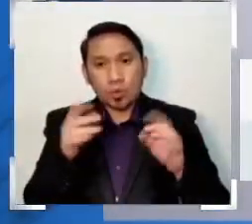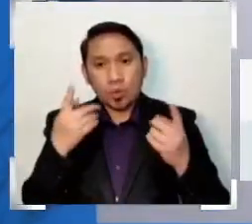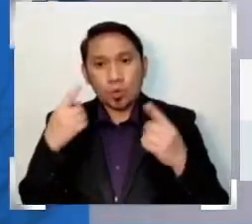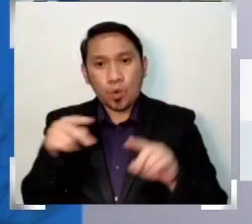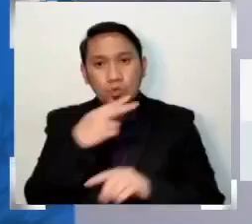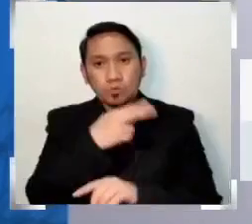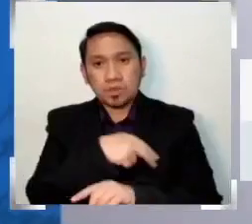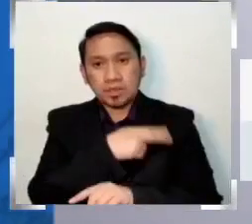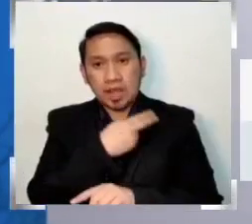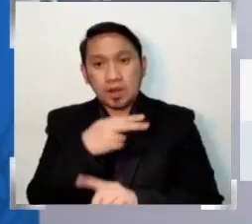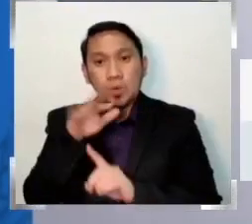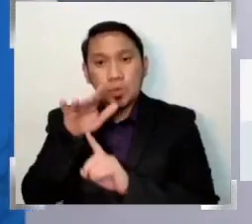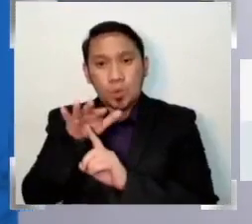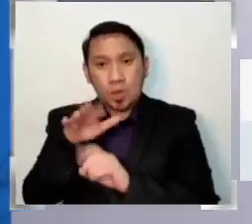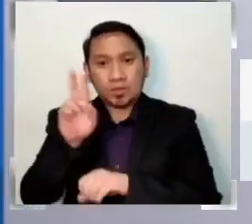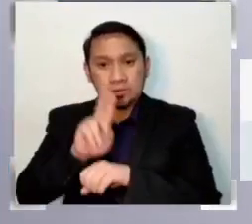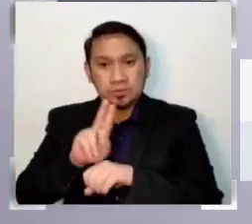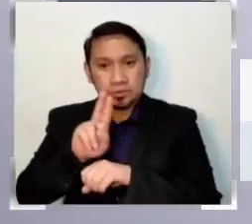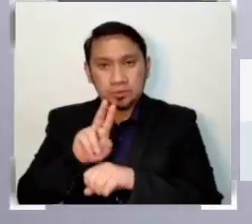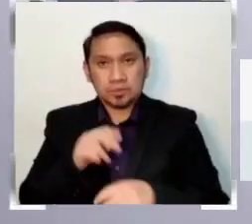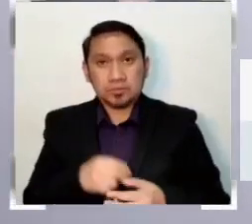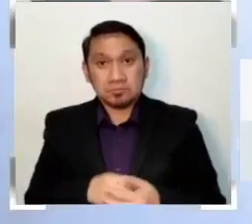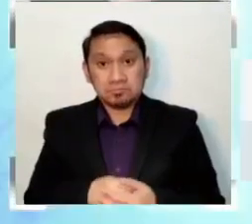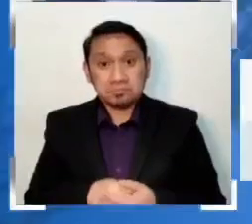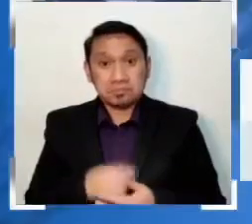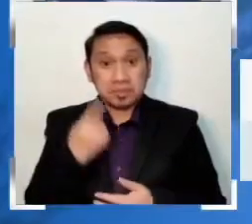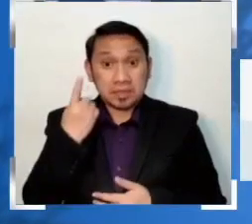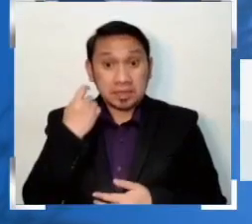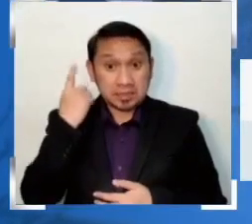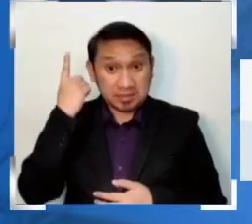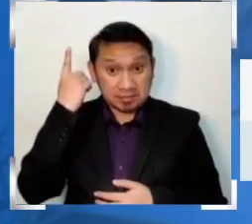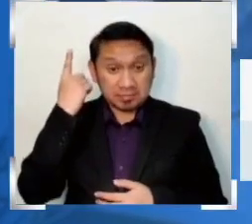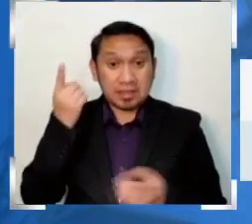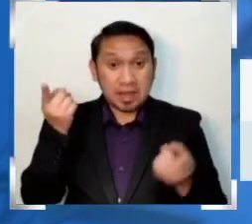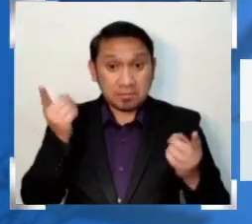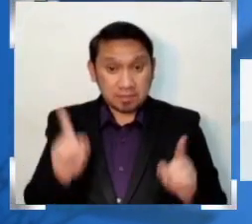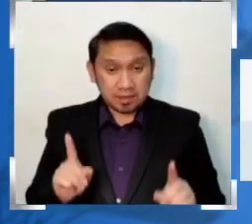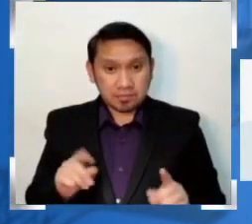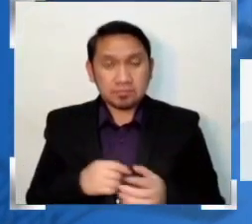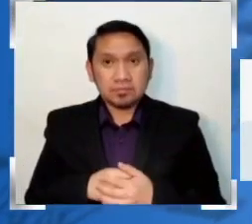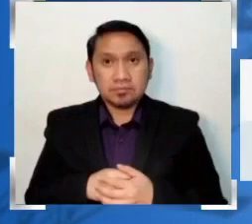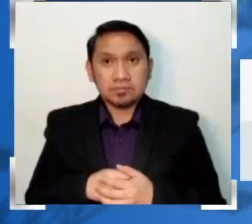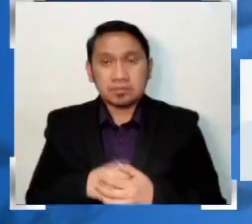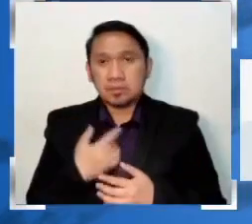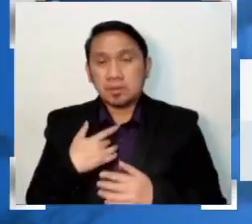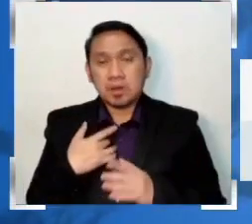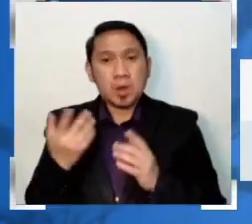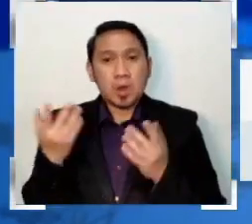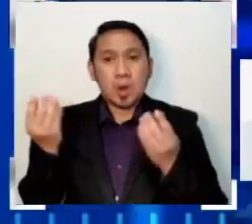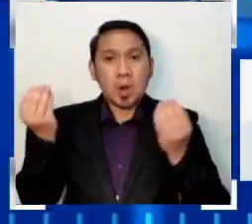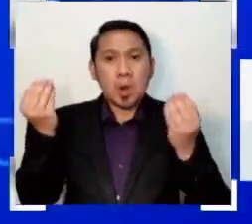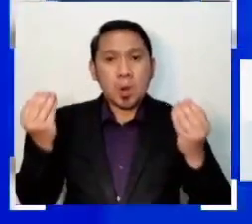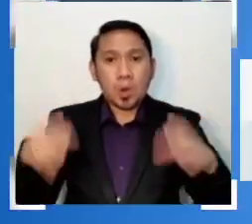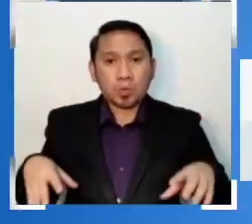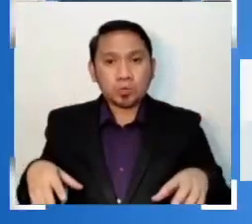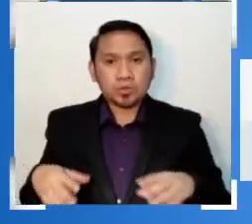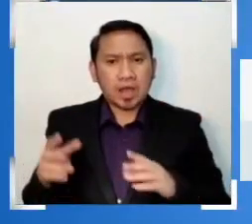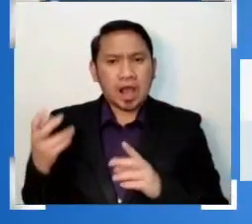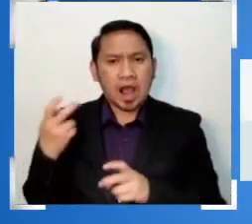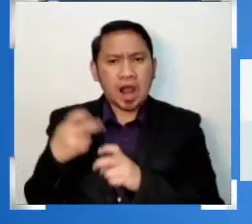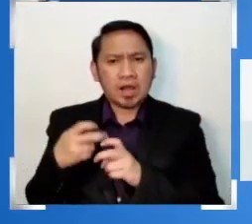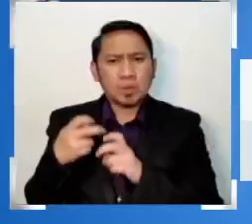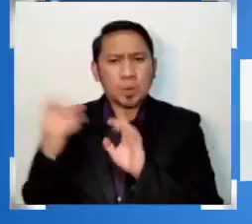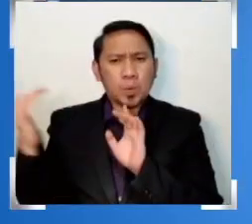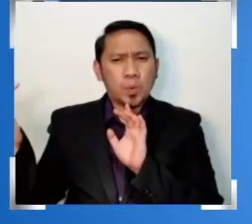habang nasa biyahe kanina para sana magatid ng pasyente ang Yellow Bee, bigla raw hindi na nakontak ayon sa Coast Guard District Palawan. Currently,